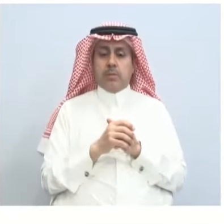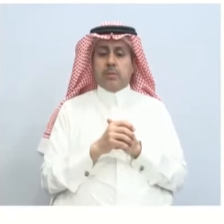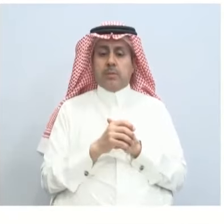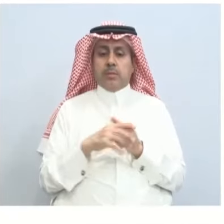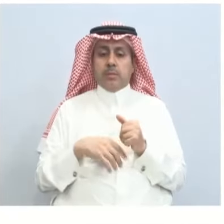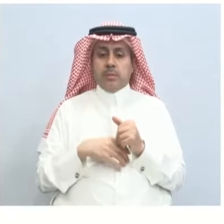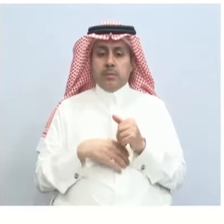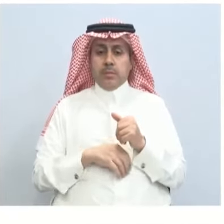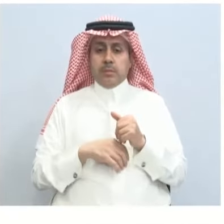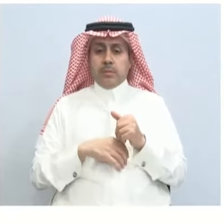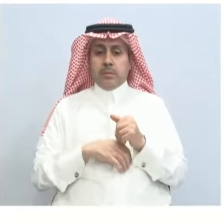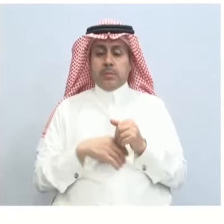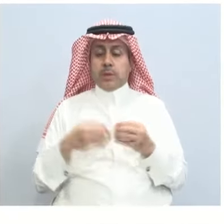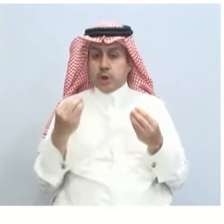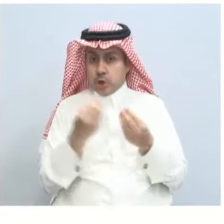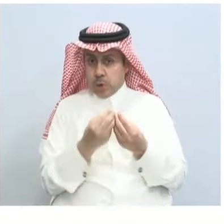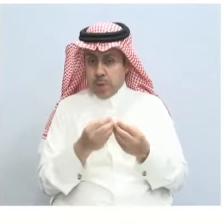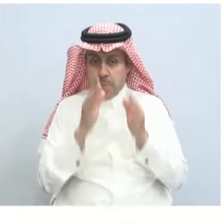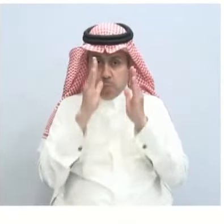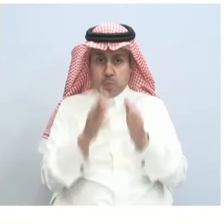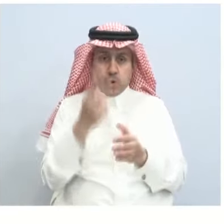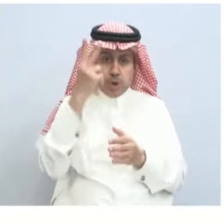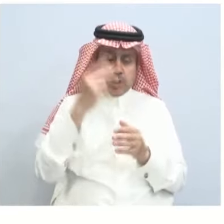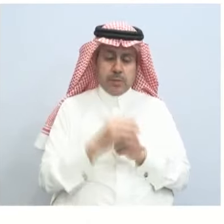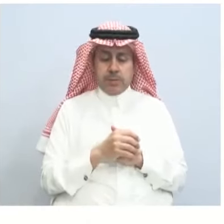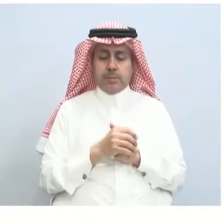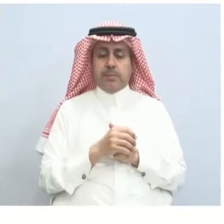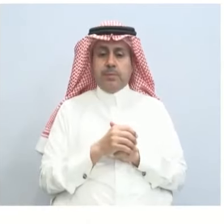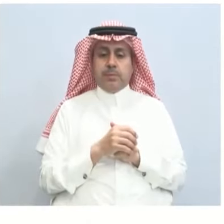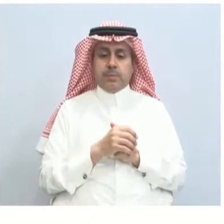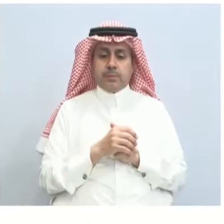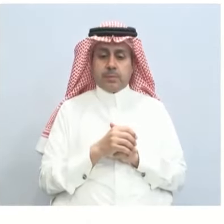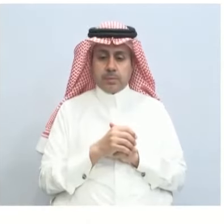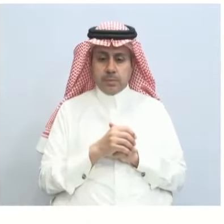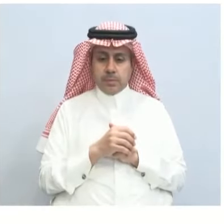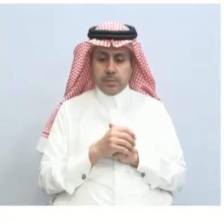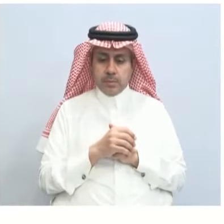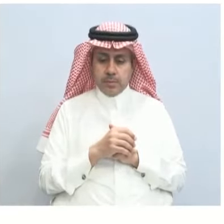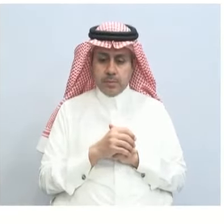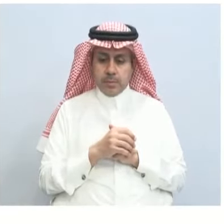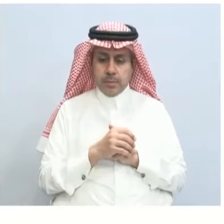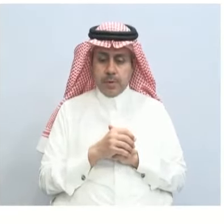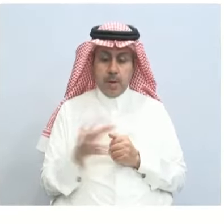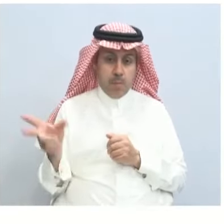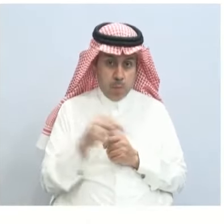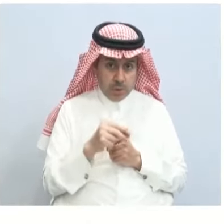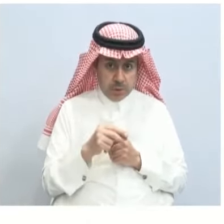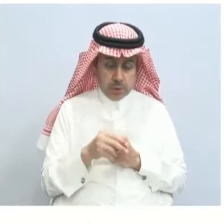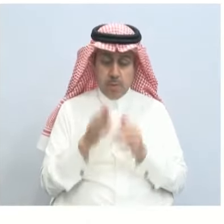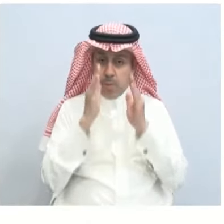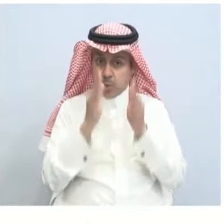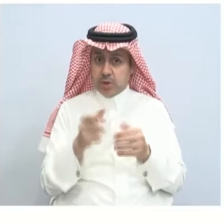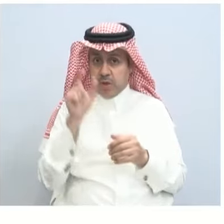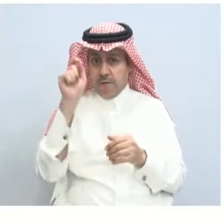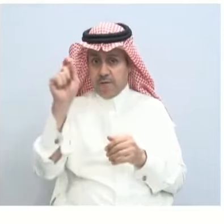المحصله هي عباره عن جمع المتجهين العباره عن جمع المتجهين فبالتالي انا لما اقول لك محصله متجه